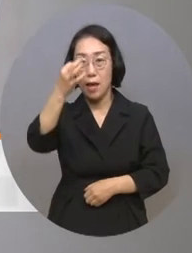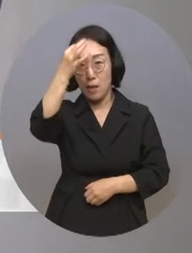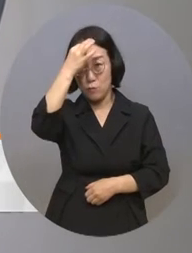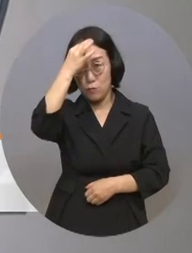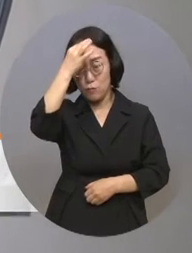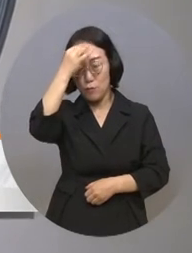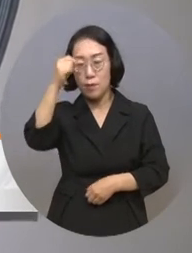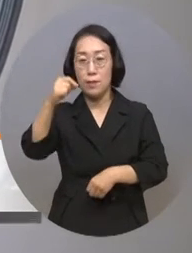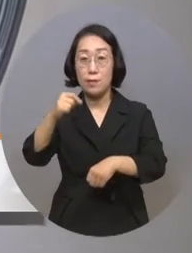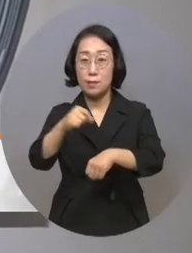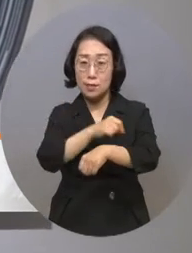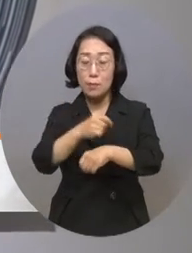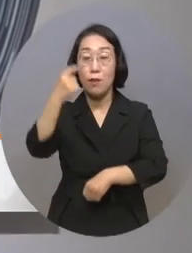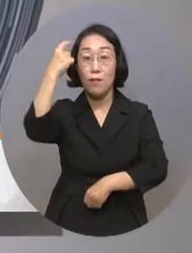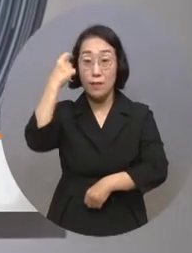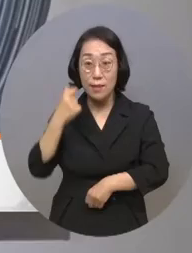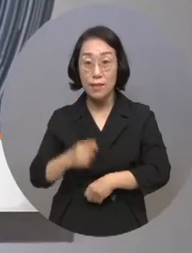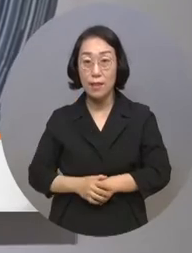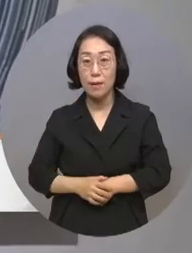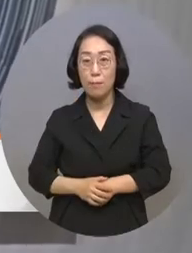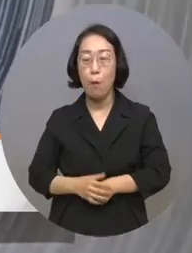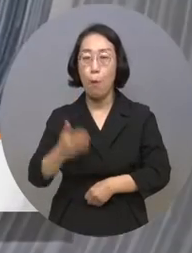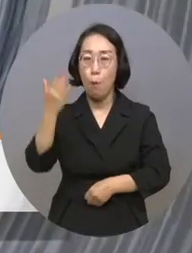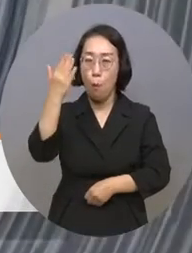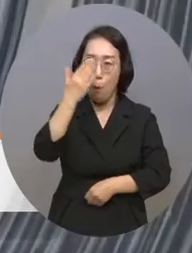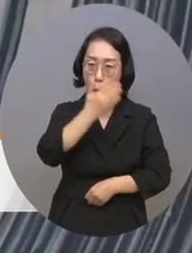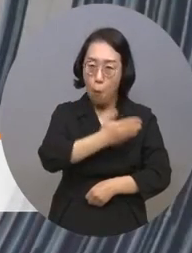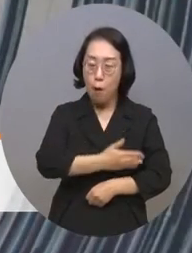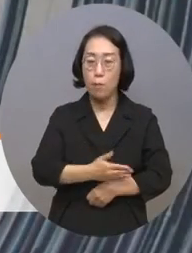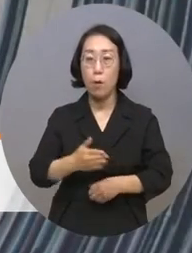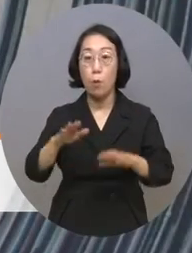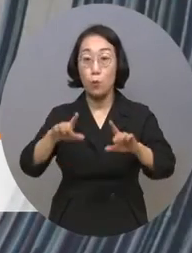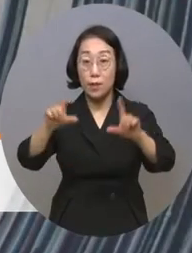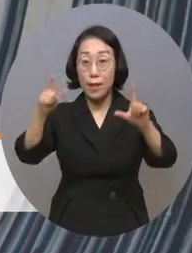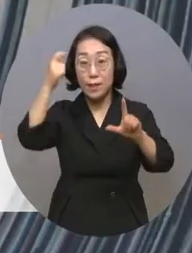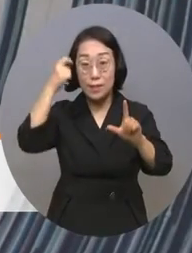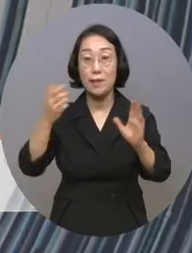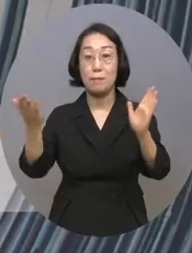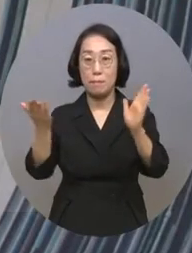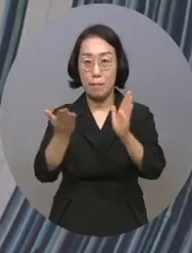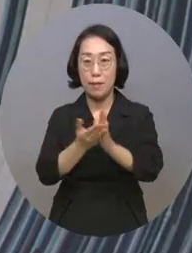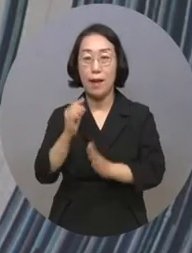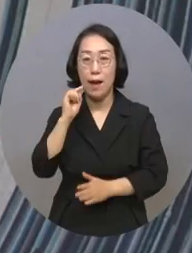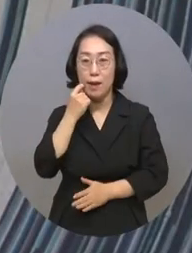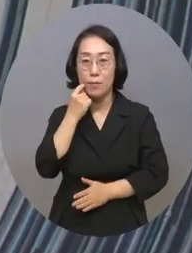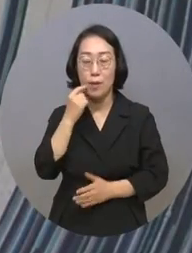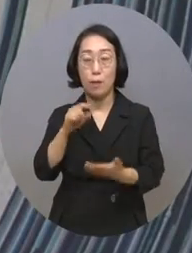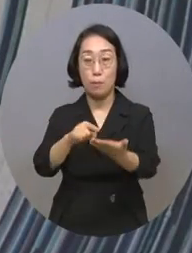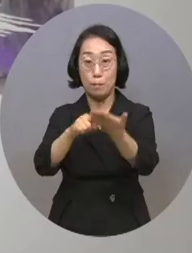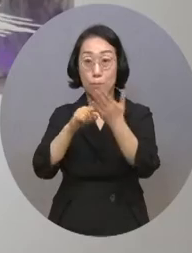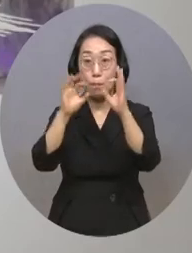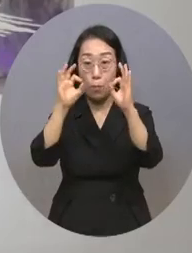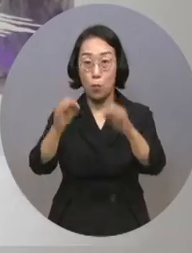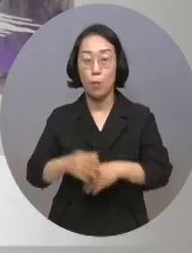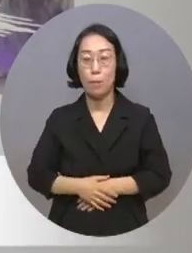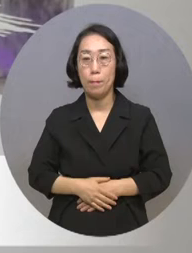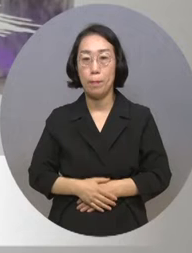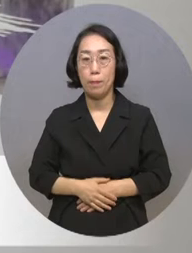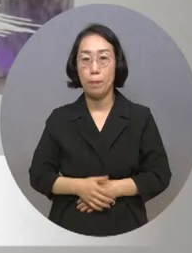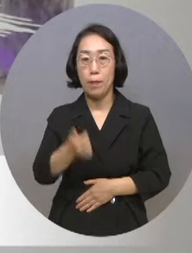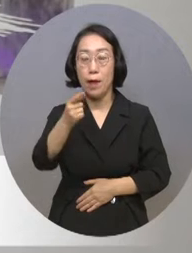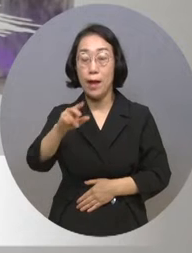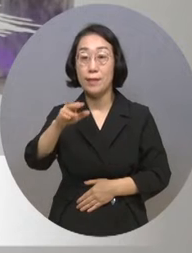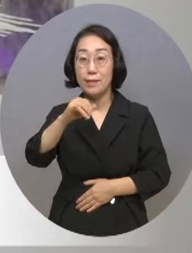영감이 더해져 소박하지만 현대적인 감각이 담긴 한지의 아름다움이 느껴집니다.